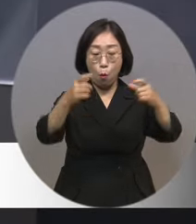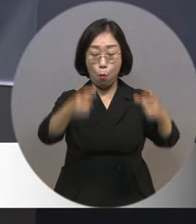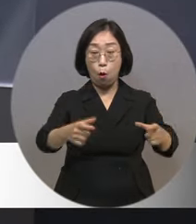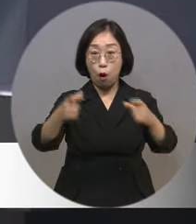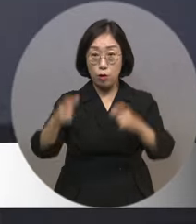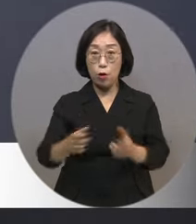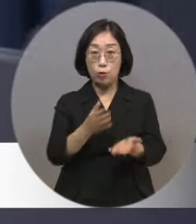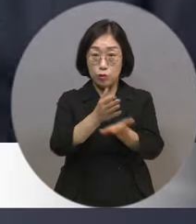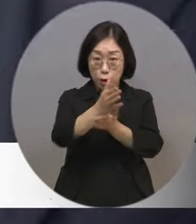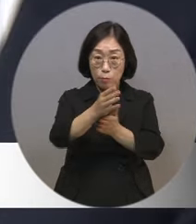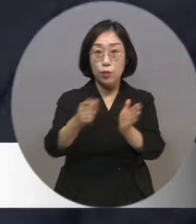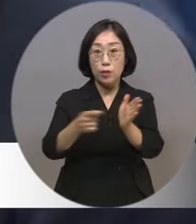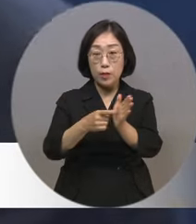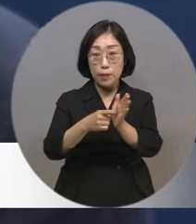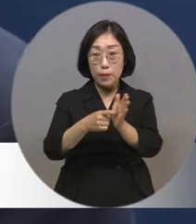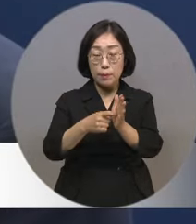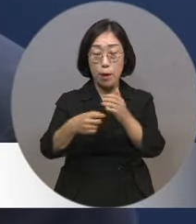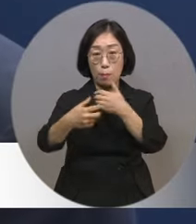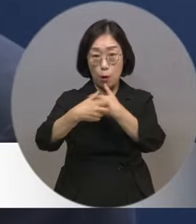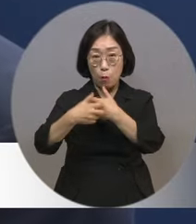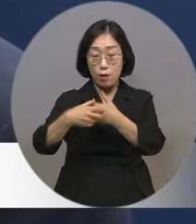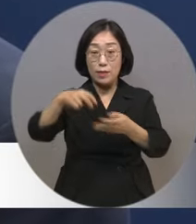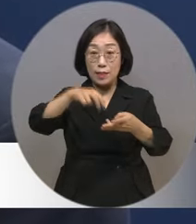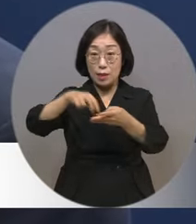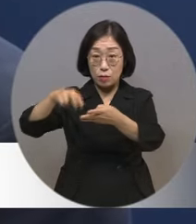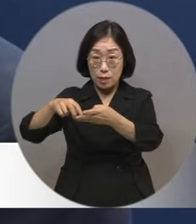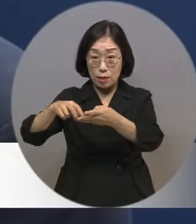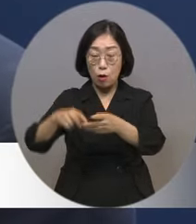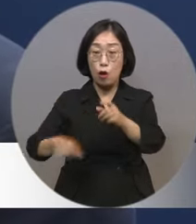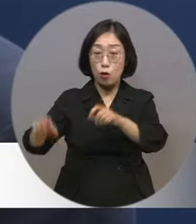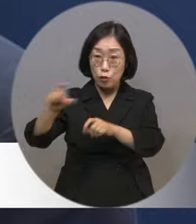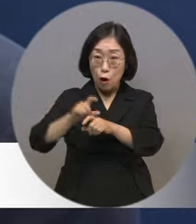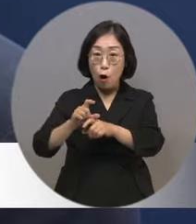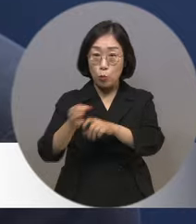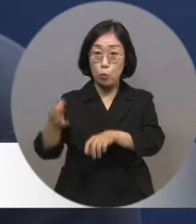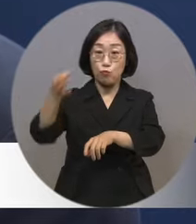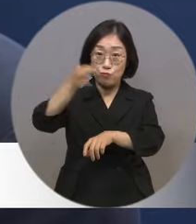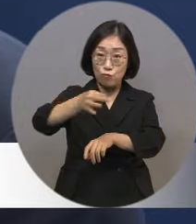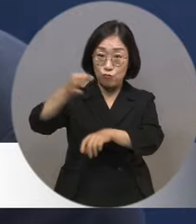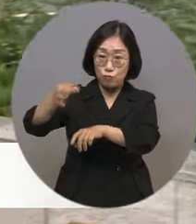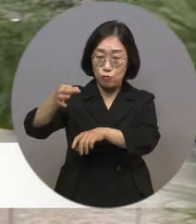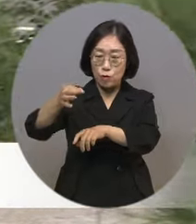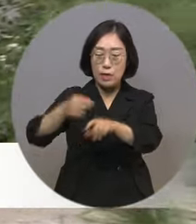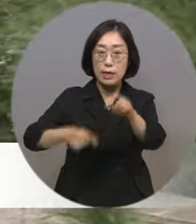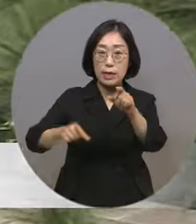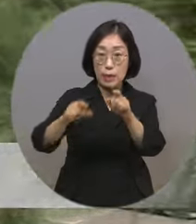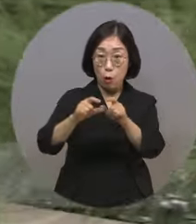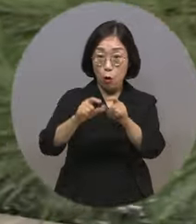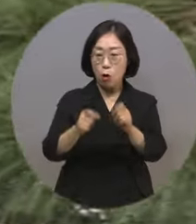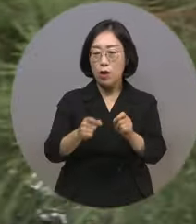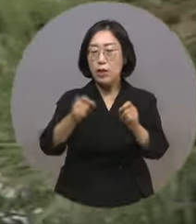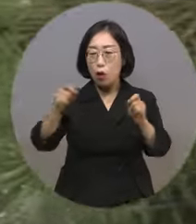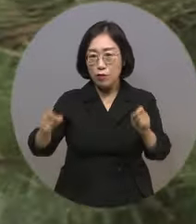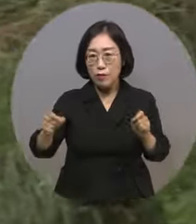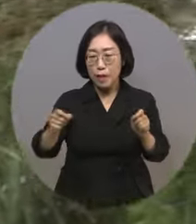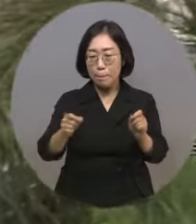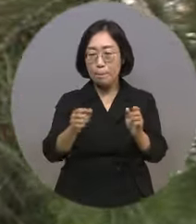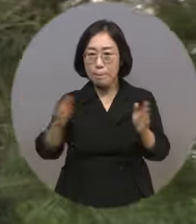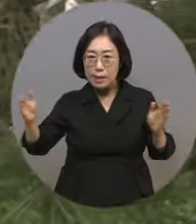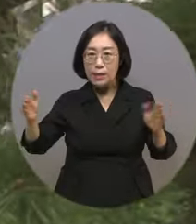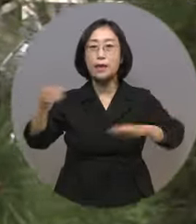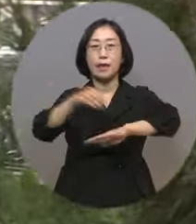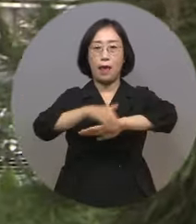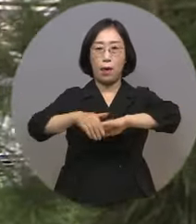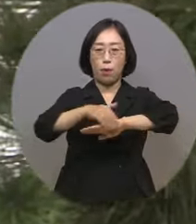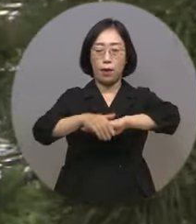전문 지역 응급의료 센터 전문이 진찰료 가산 등의 기간 연장을 검토한다는 방침입니다 복지 T